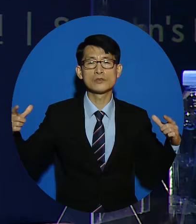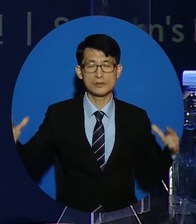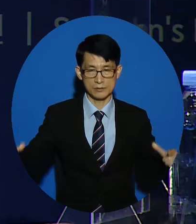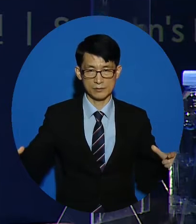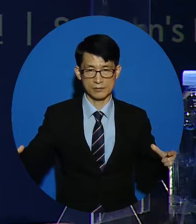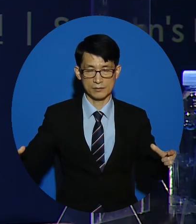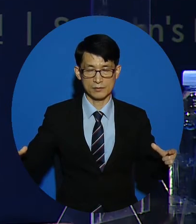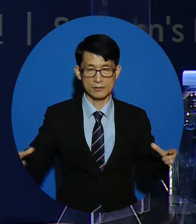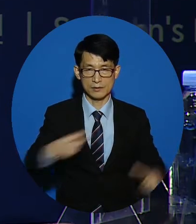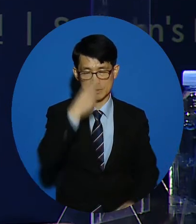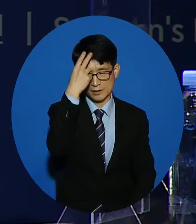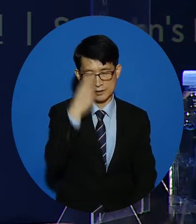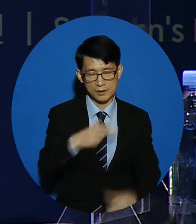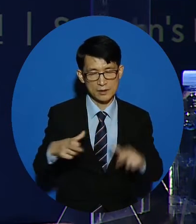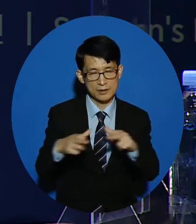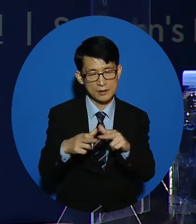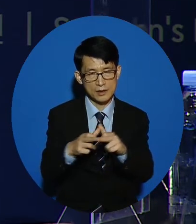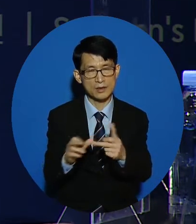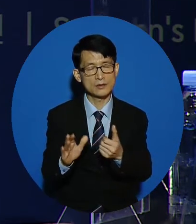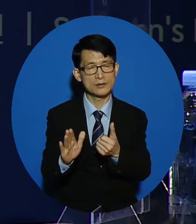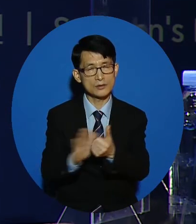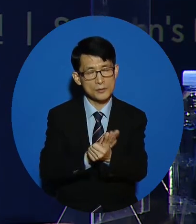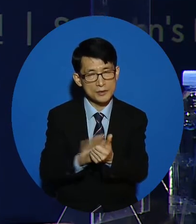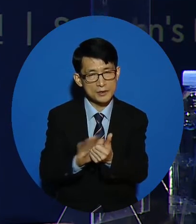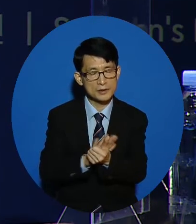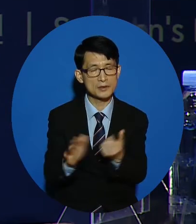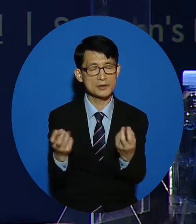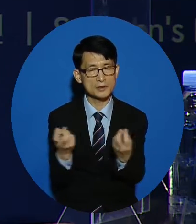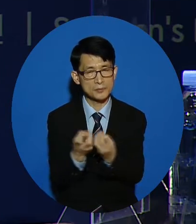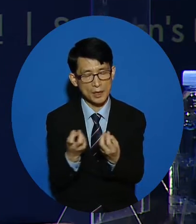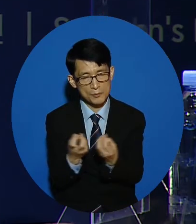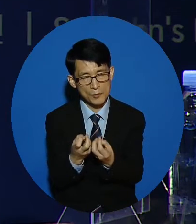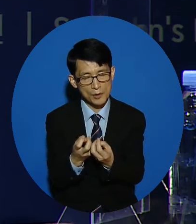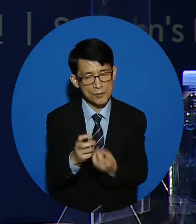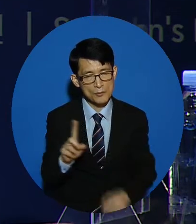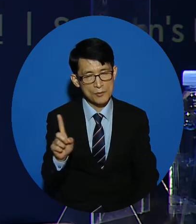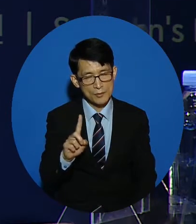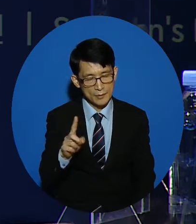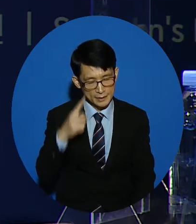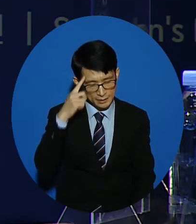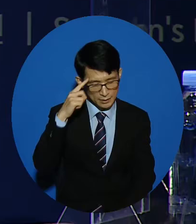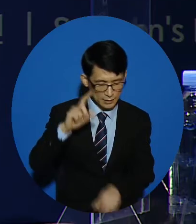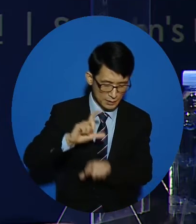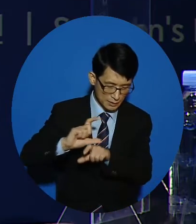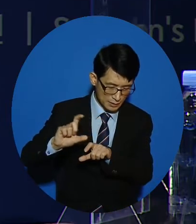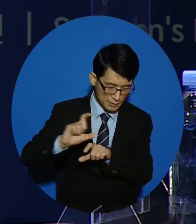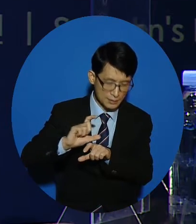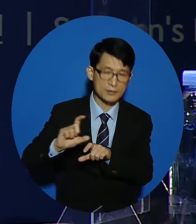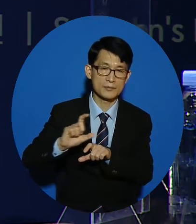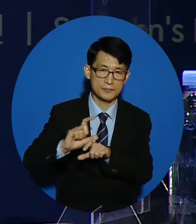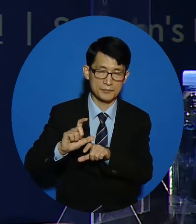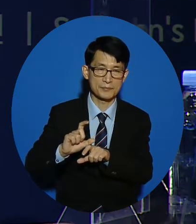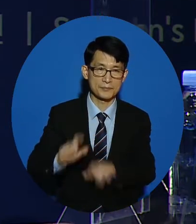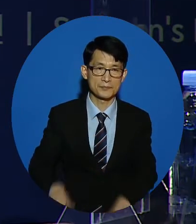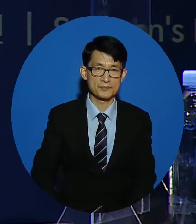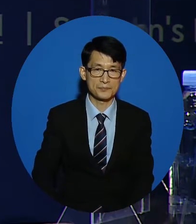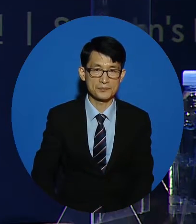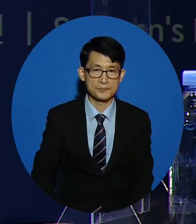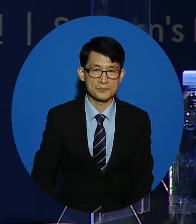있는 정책이 무엇이냐 하는 생각을 많이 해보게 됐습니다.